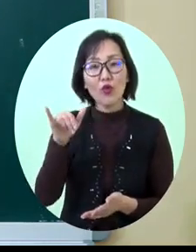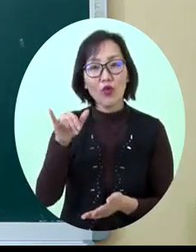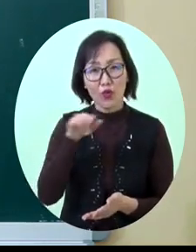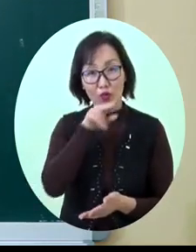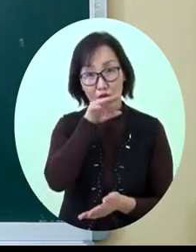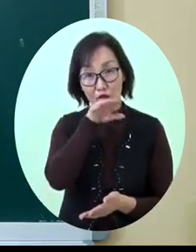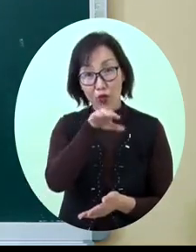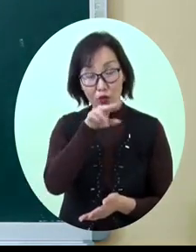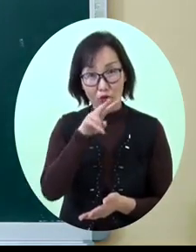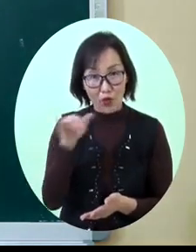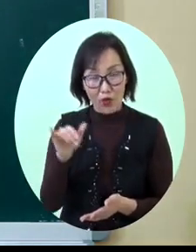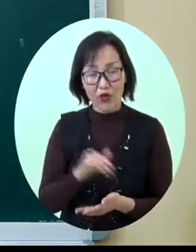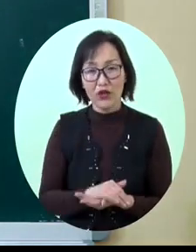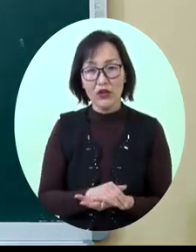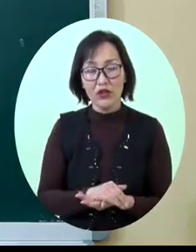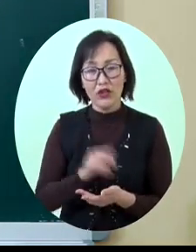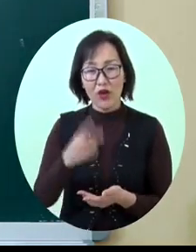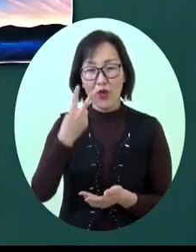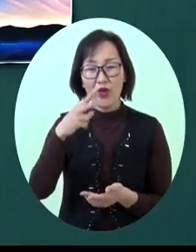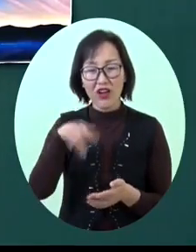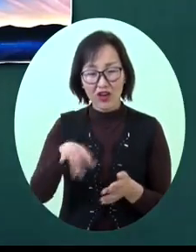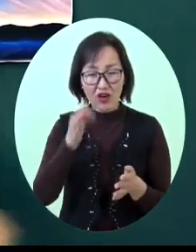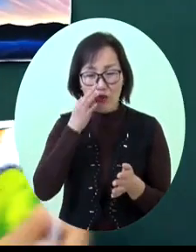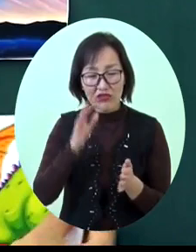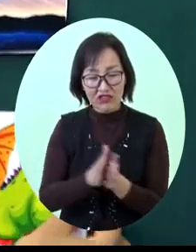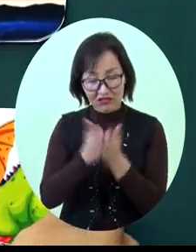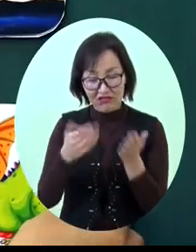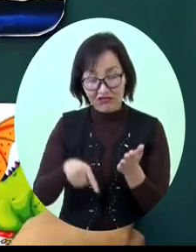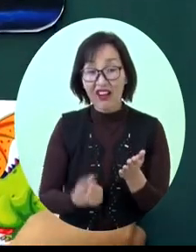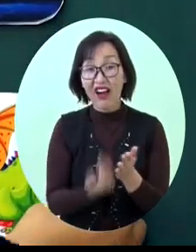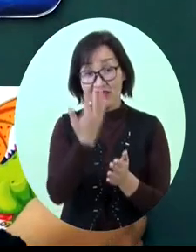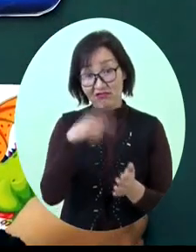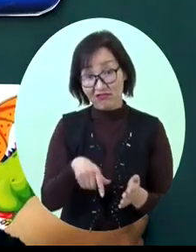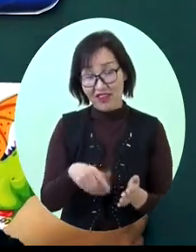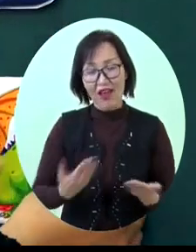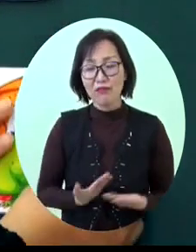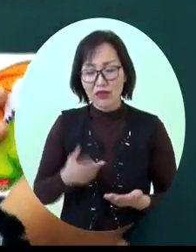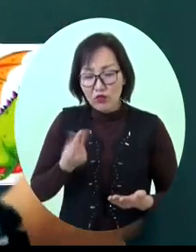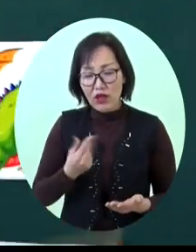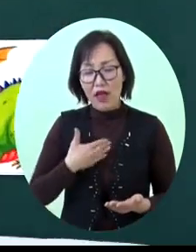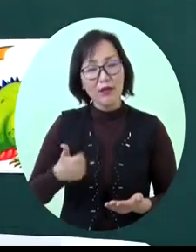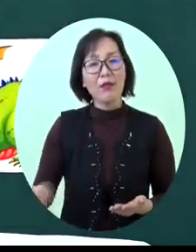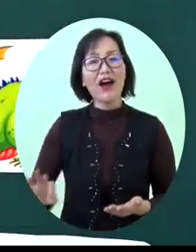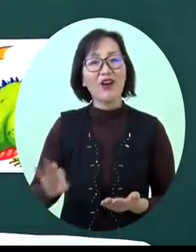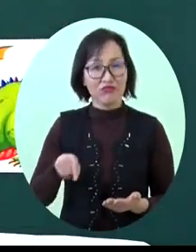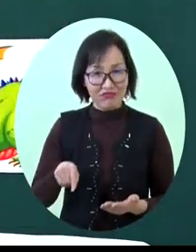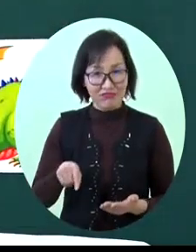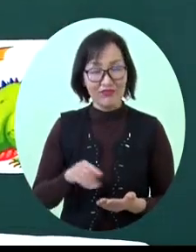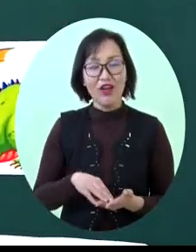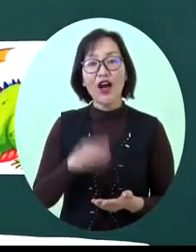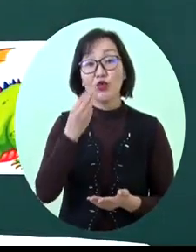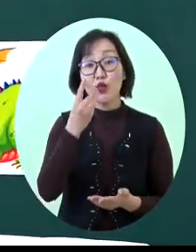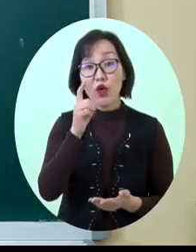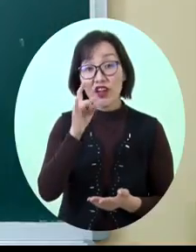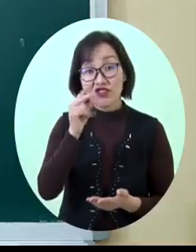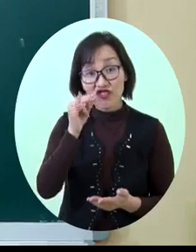дараагийнх нь бол луу байна. Луу. За, луу бас үлгэр номон дээр гардаг буюу амьдрал дээр байдаггүй зүйл.